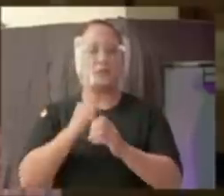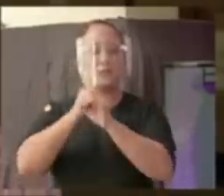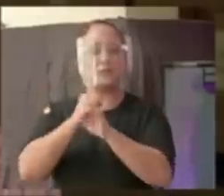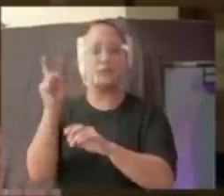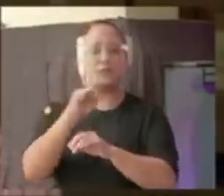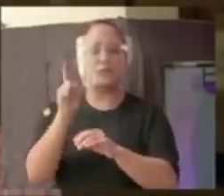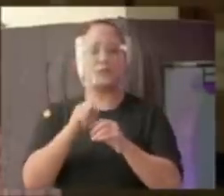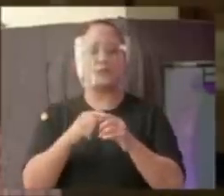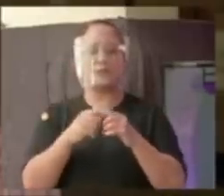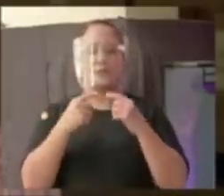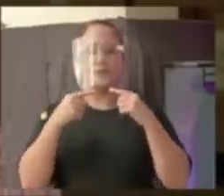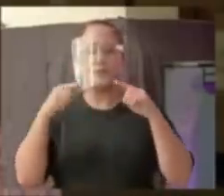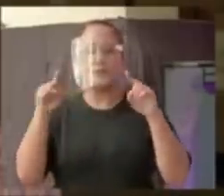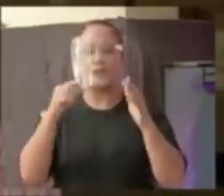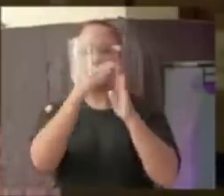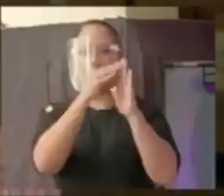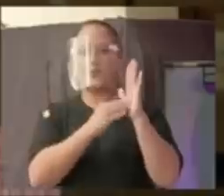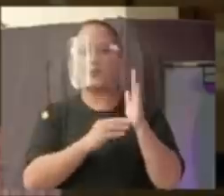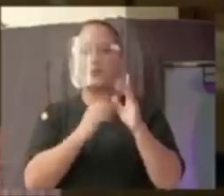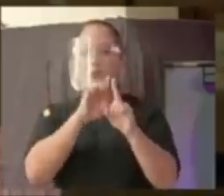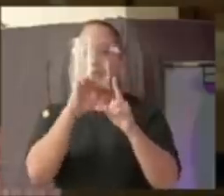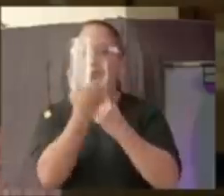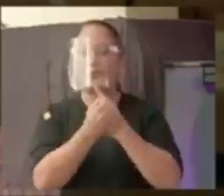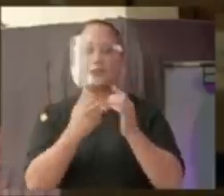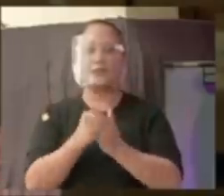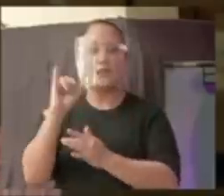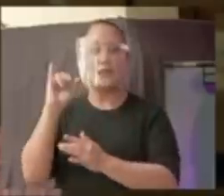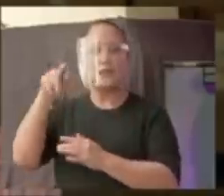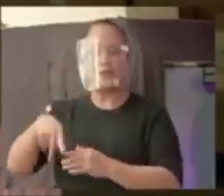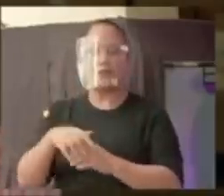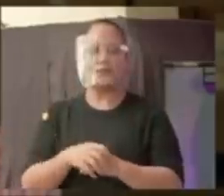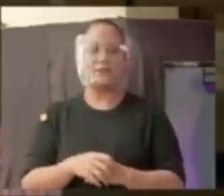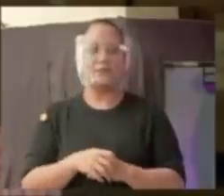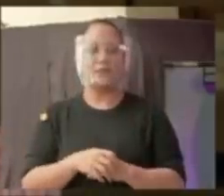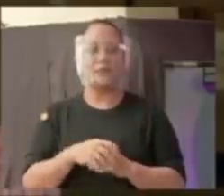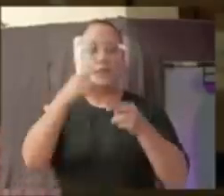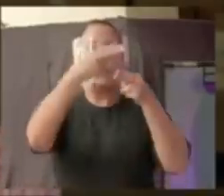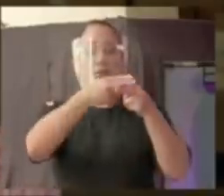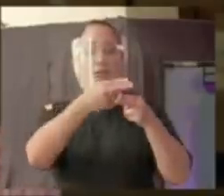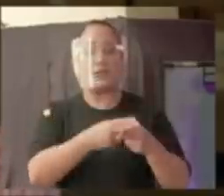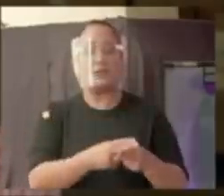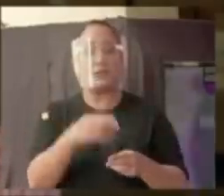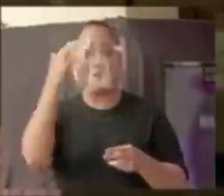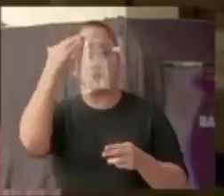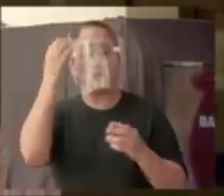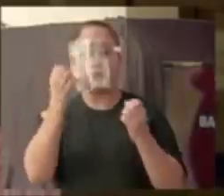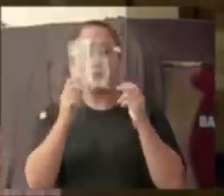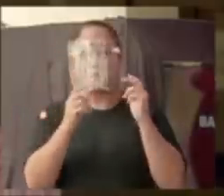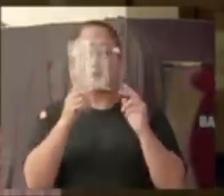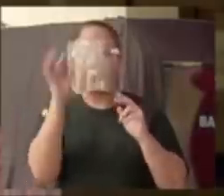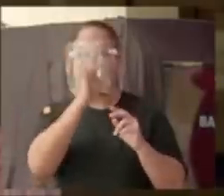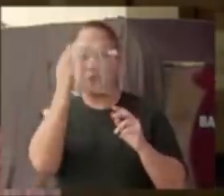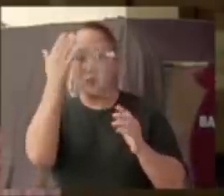ating progresibong agenda para sa kalikasan at mga katutubo. Isa sa mga pangalan na kapag nakilala ng mas maraming